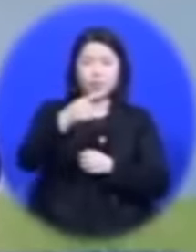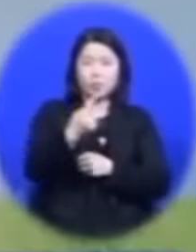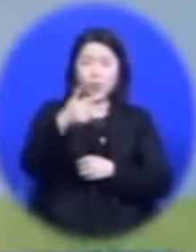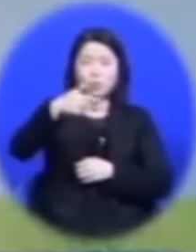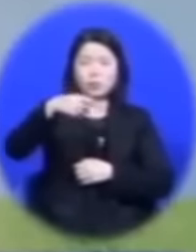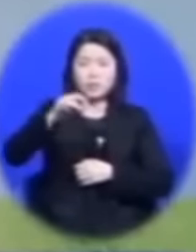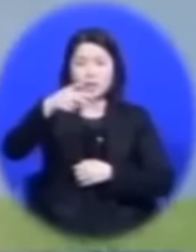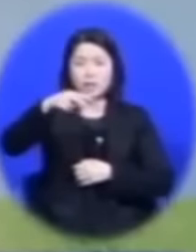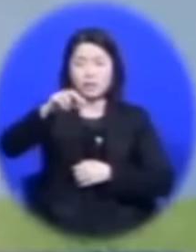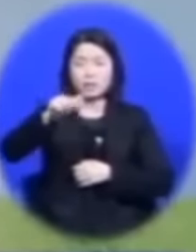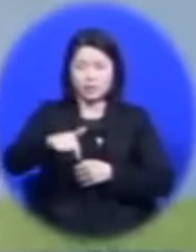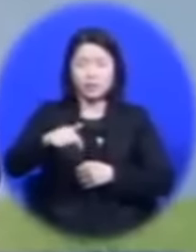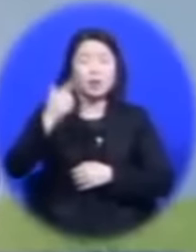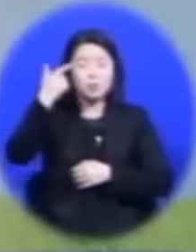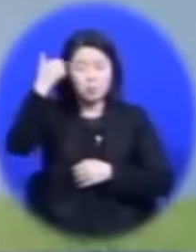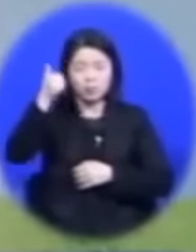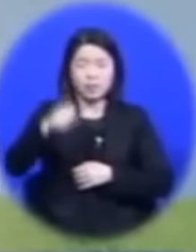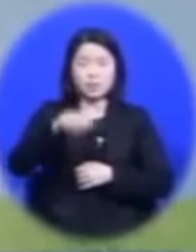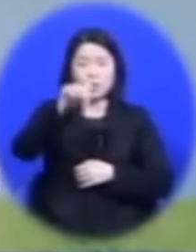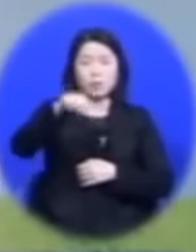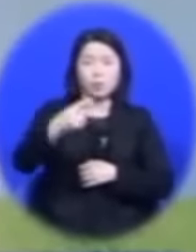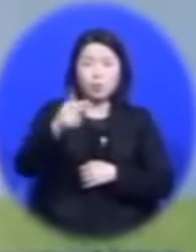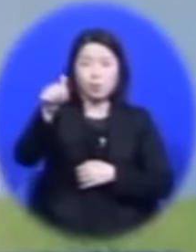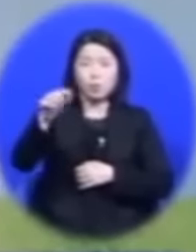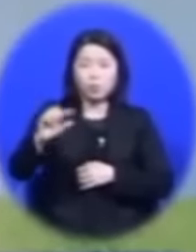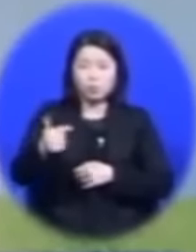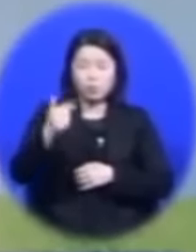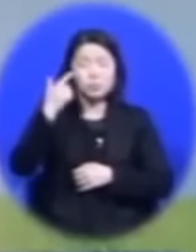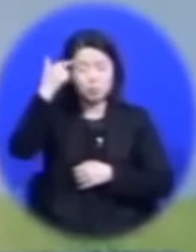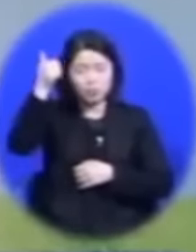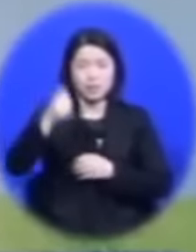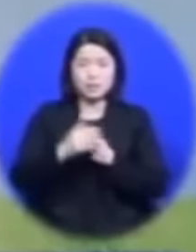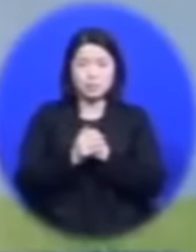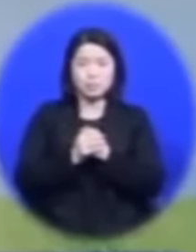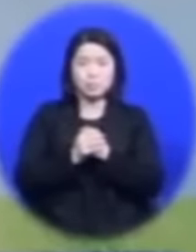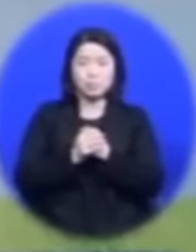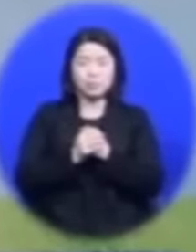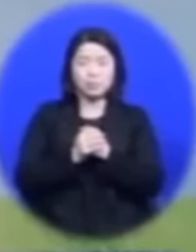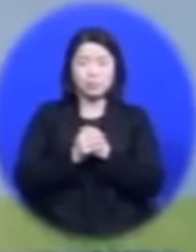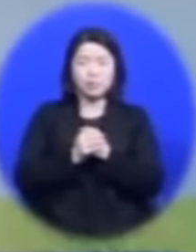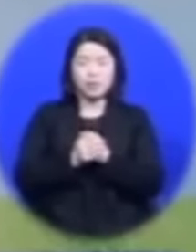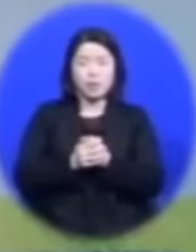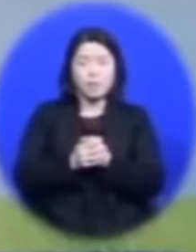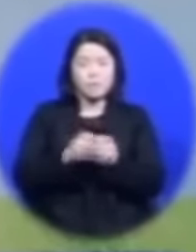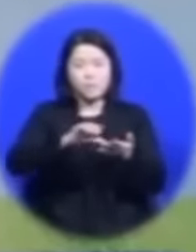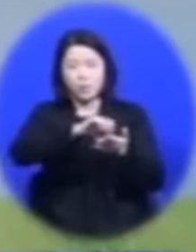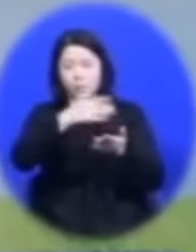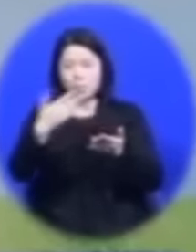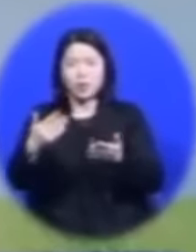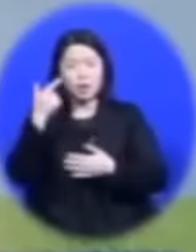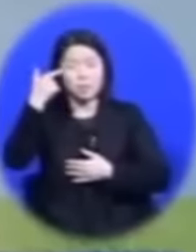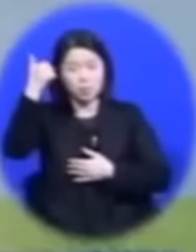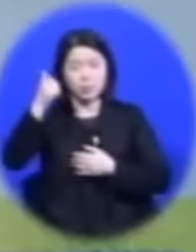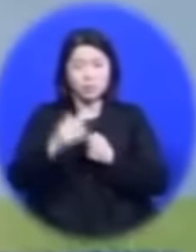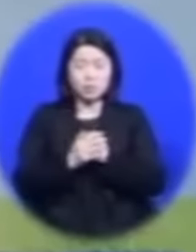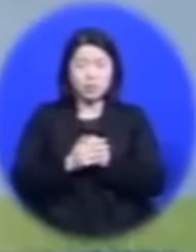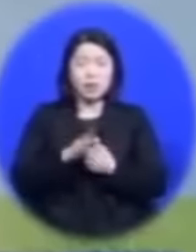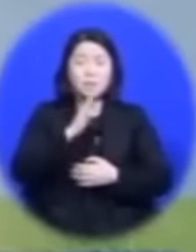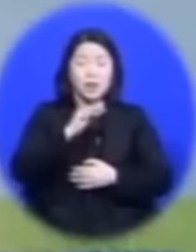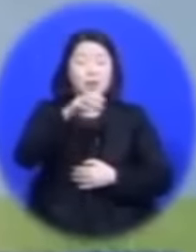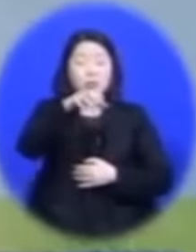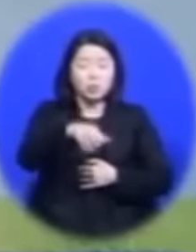고재식 목사님, 이만신 목사님, 고은 목사님, 너무나도 유명한 목사님들이 바로